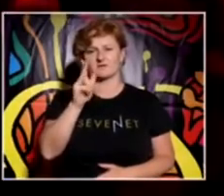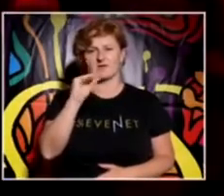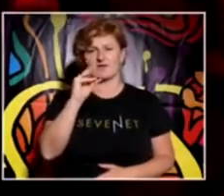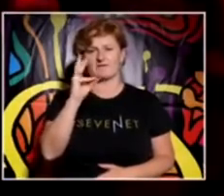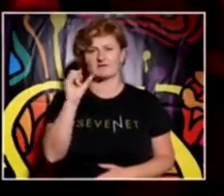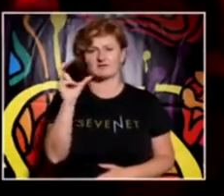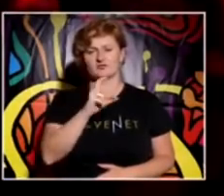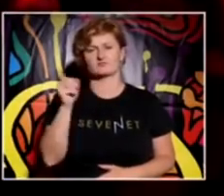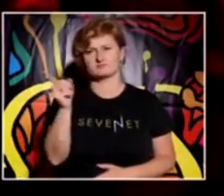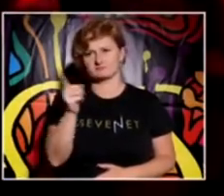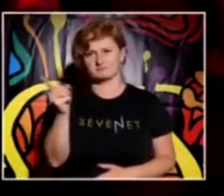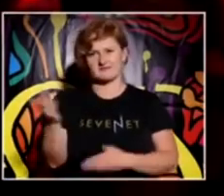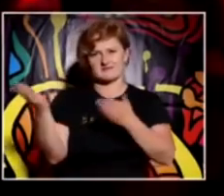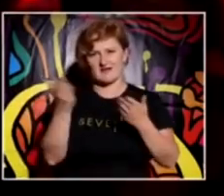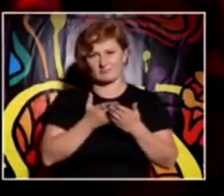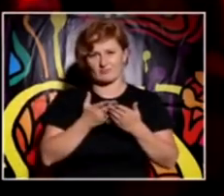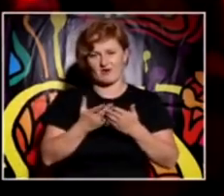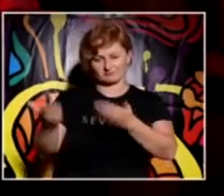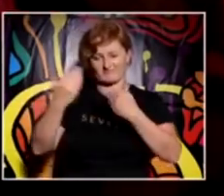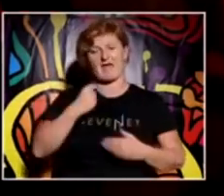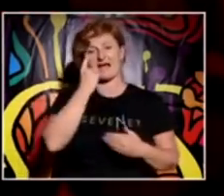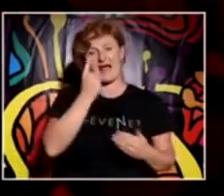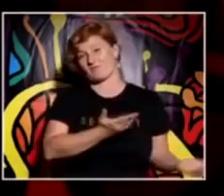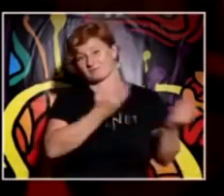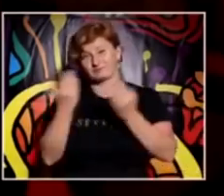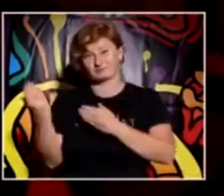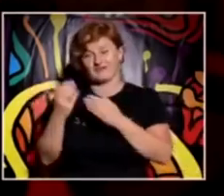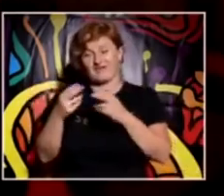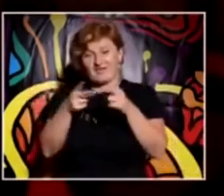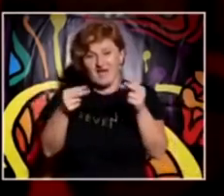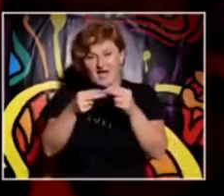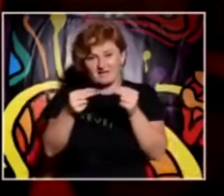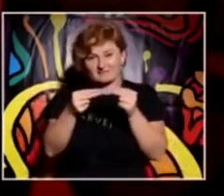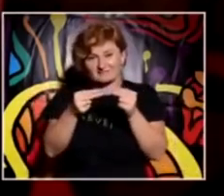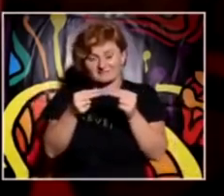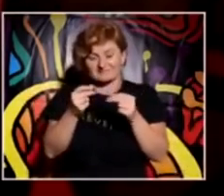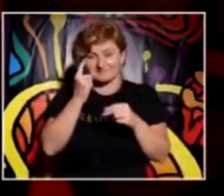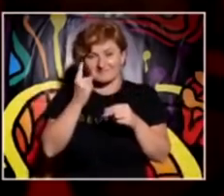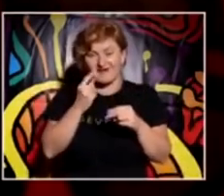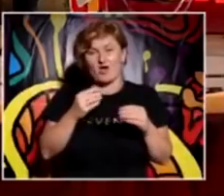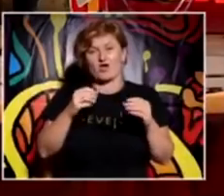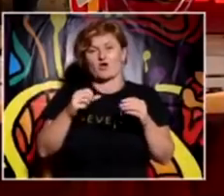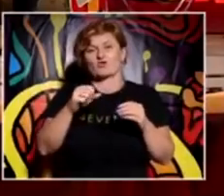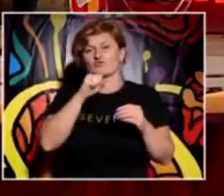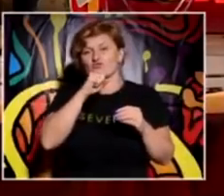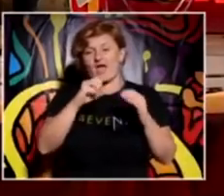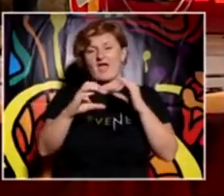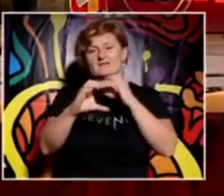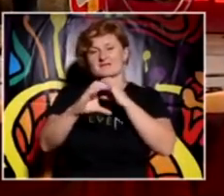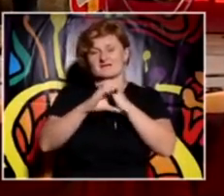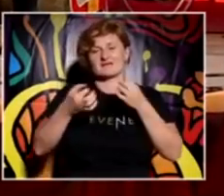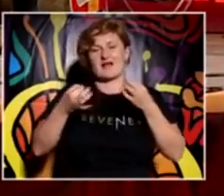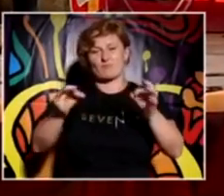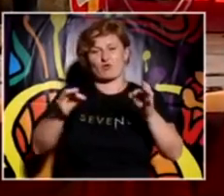To oni zapraszają do siebie na jajecznicę jutro rano. Duże auto bez foteli, jedyne takie tutaj na festiwalu. Bardzo wam dziękuję także,